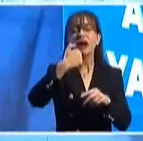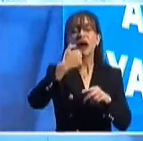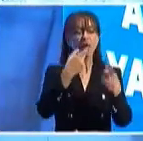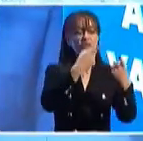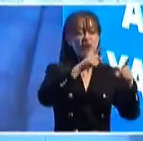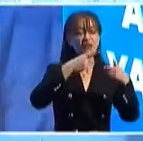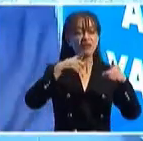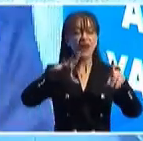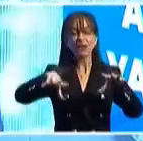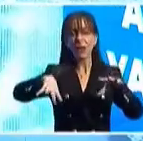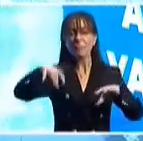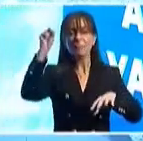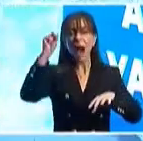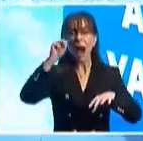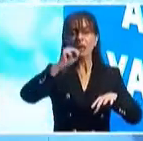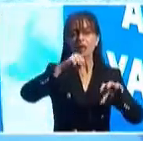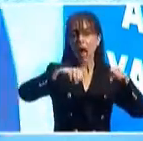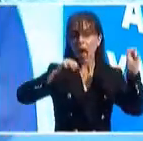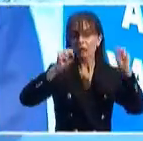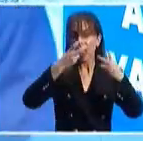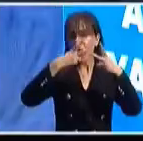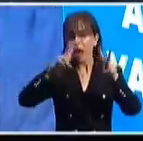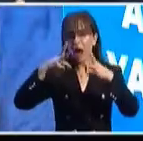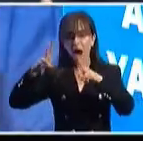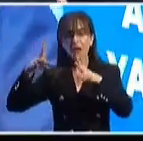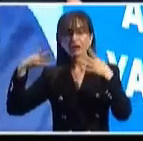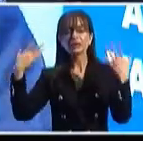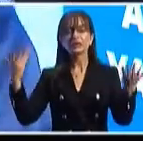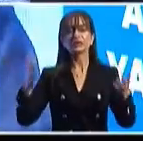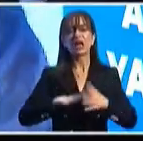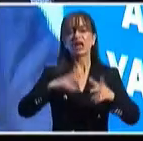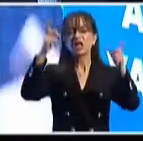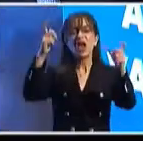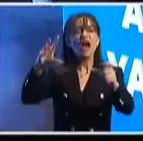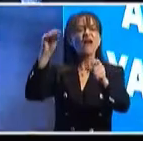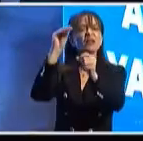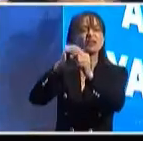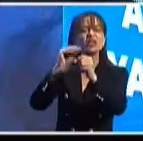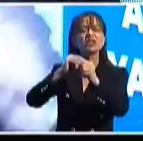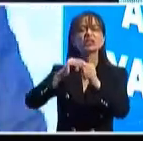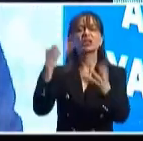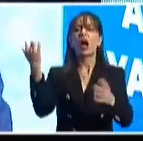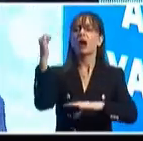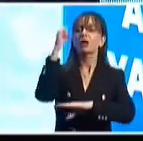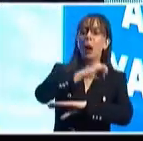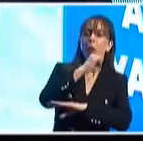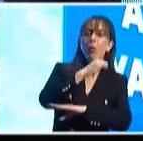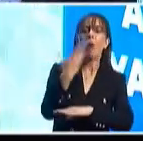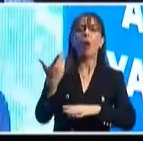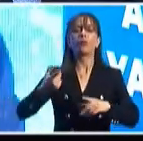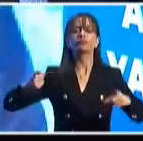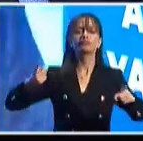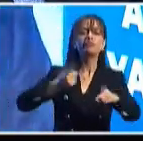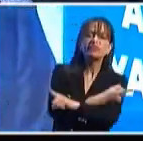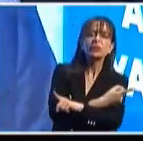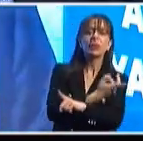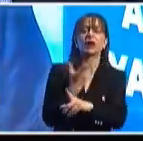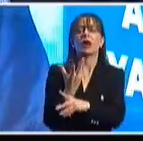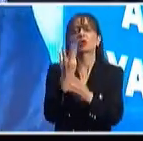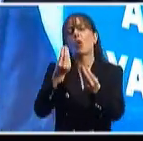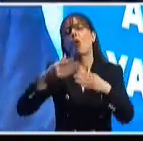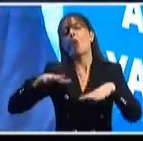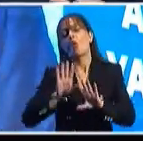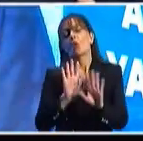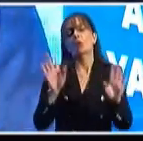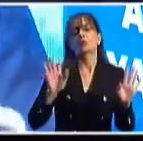merkezimiz. Bu da önemli bir proje. Yani şehrin içindeki o yükü şehrin kuzeyine atacağımız,